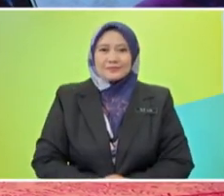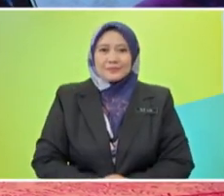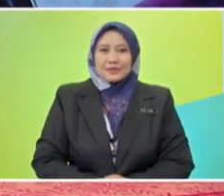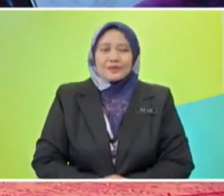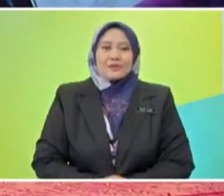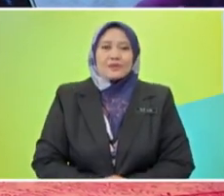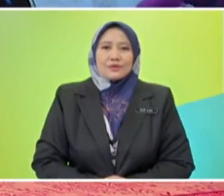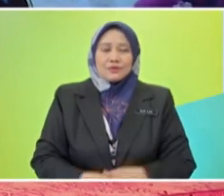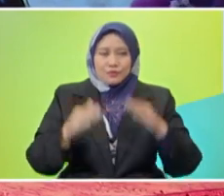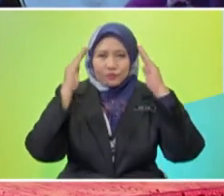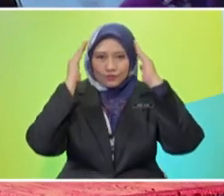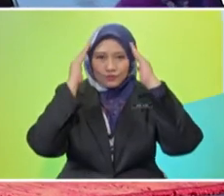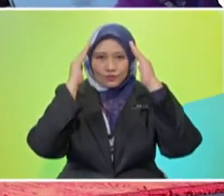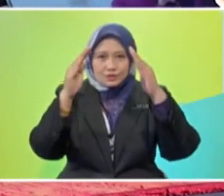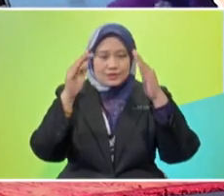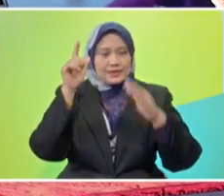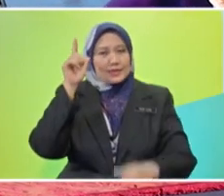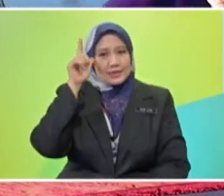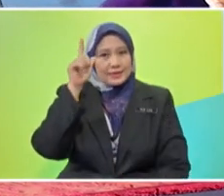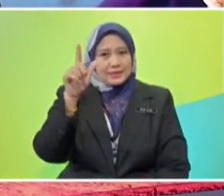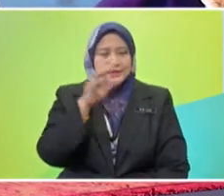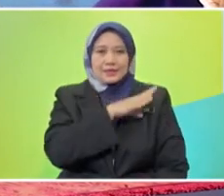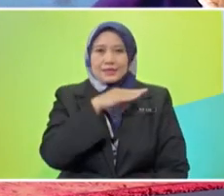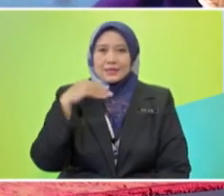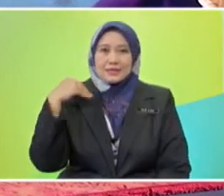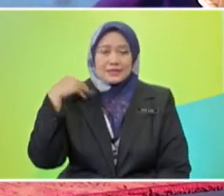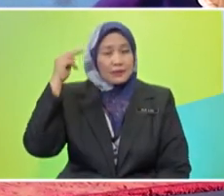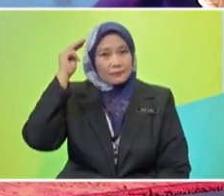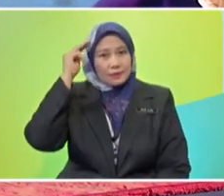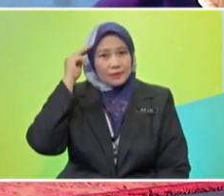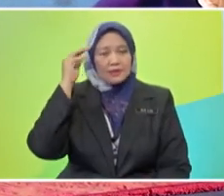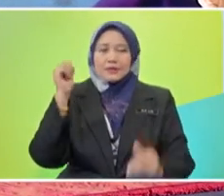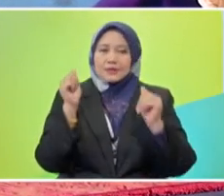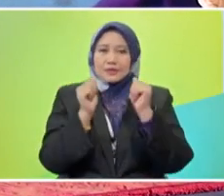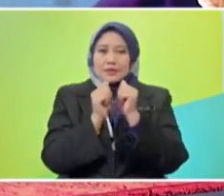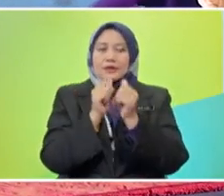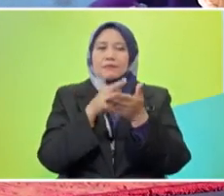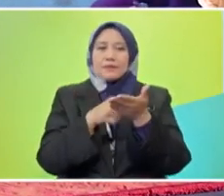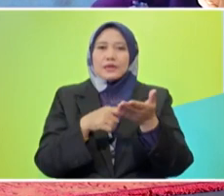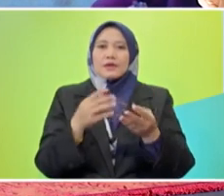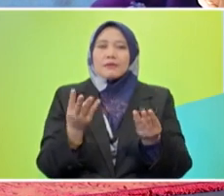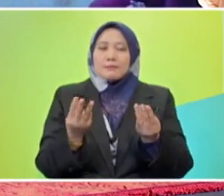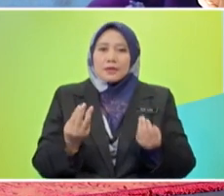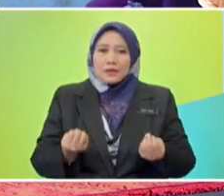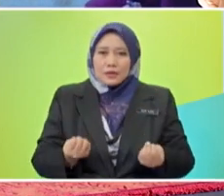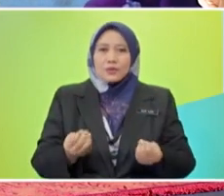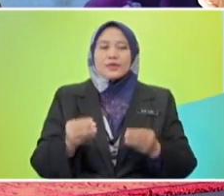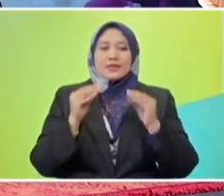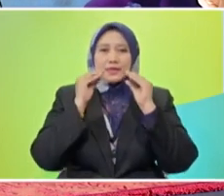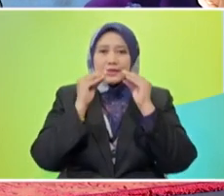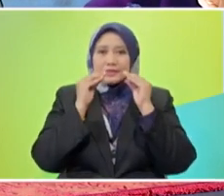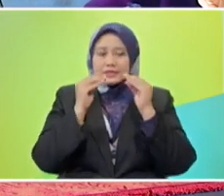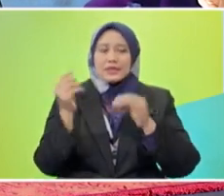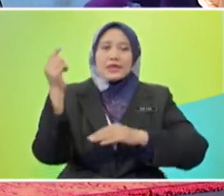anda punya penglihatan dan juga fokuskan anda punya minda terhadap apa yang bakal diajar oleh Cikgu Hasliana kita pada hari ini. Sebab hari ini kita belajar